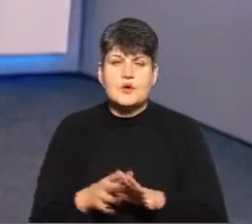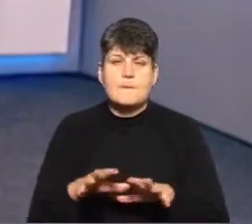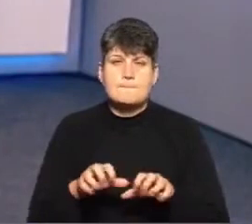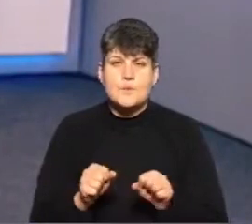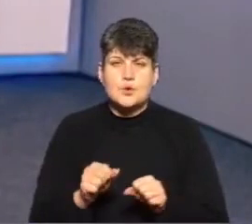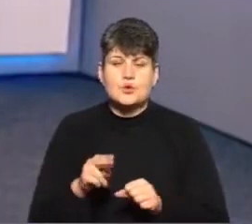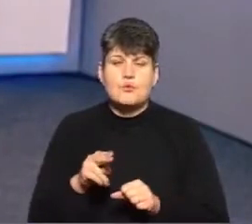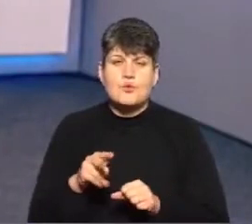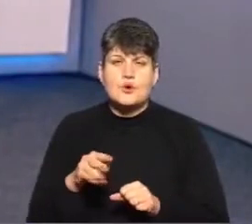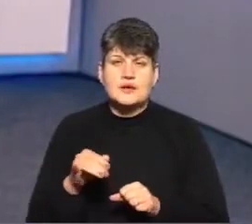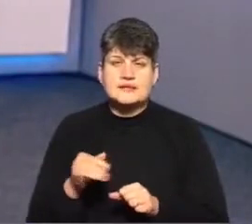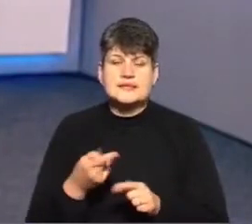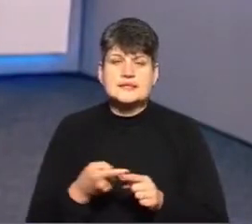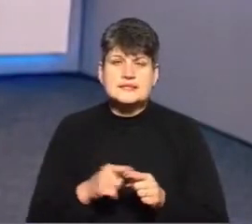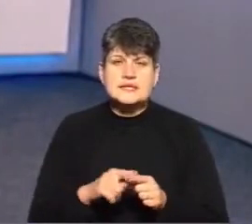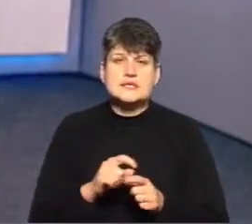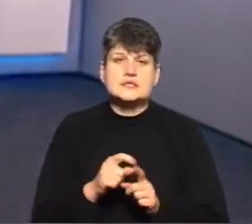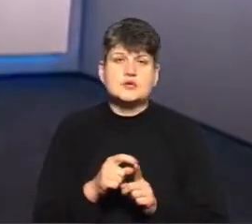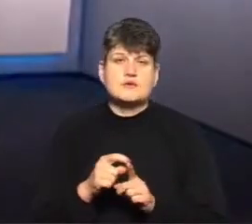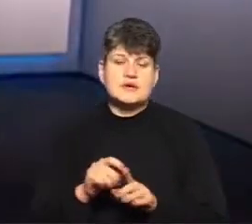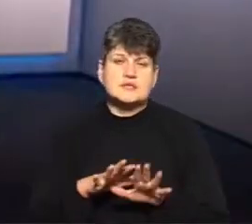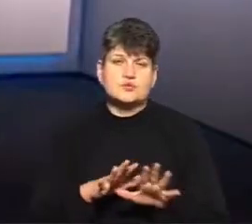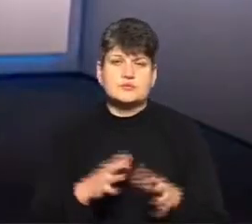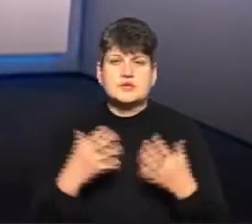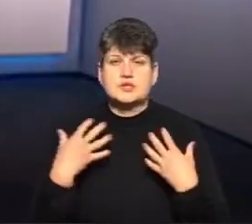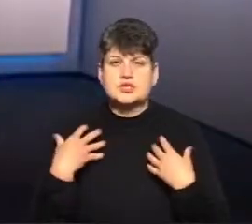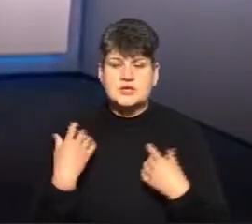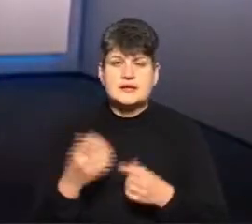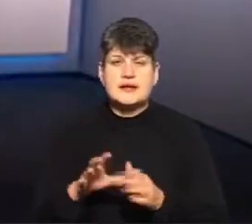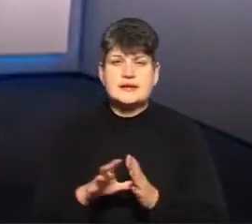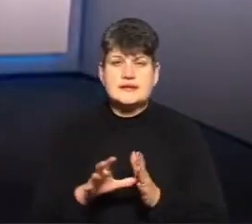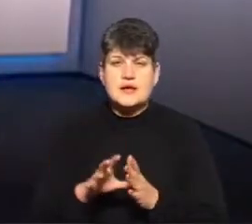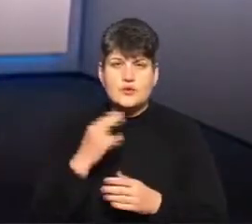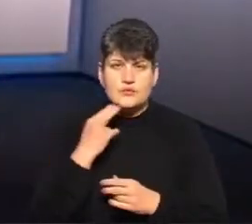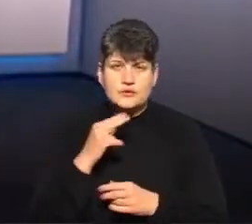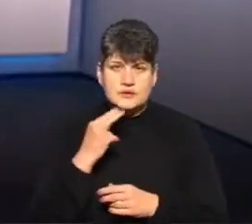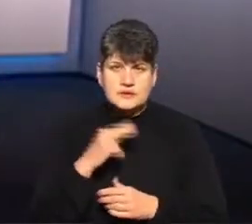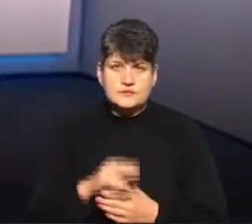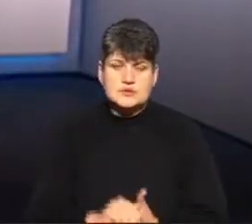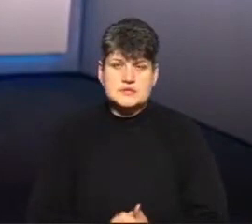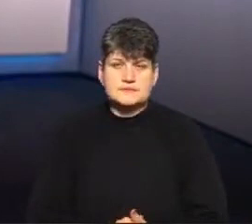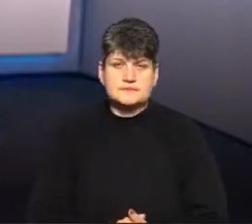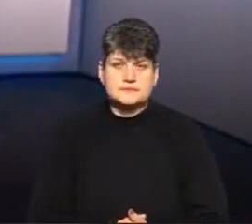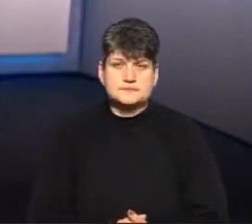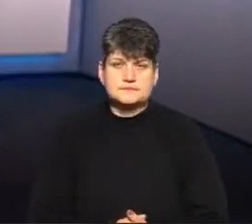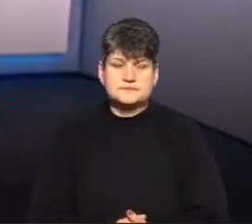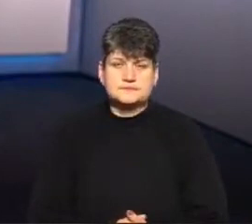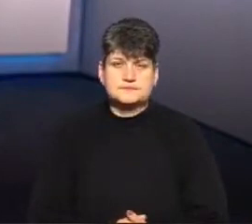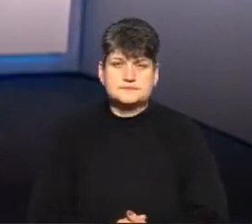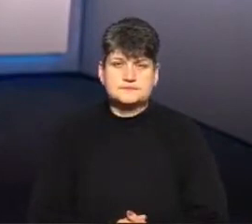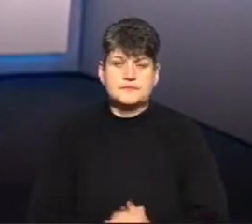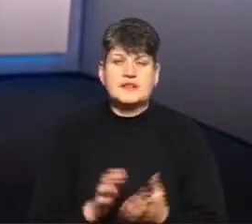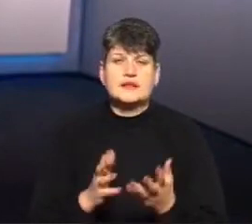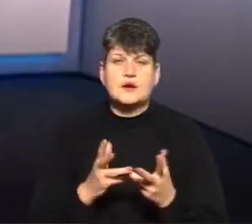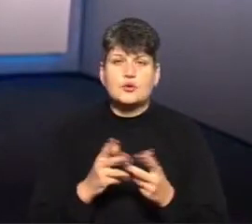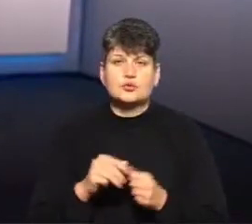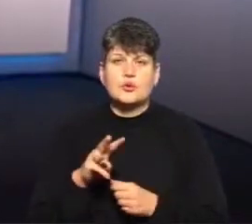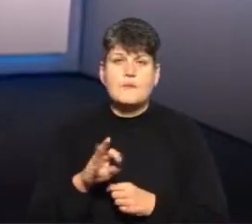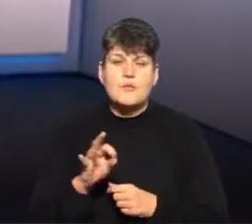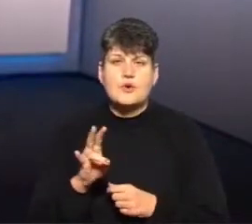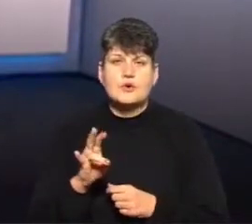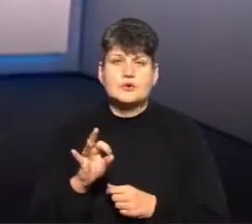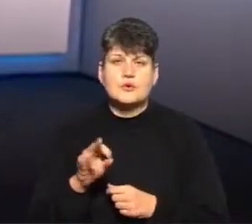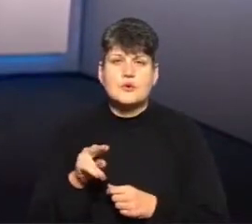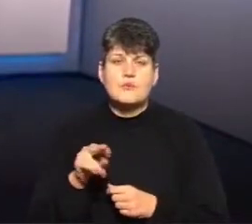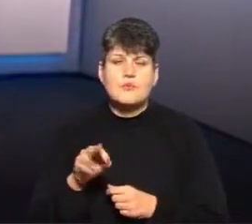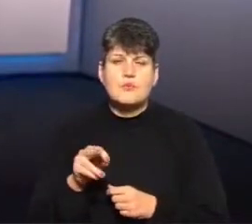заступника начальника департаменту енергоефективності НАК «Нафтогаз України» Олексія Хабатюка. На рахунок монополії, знову ж